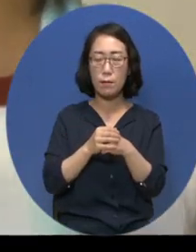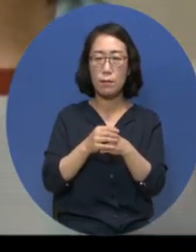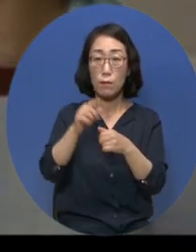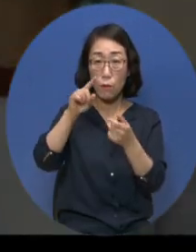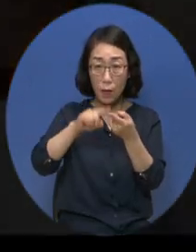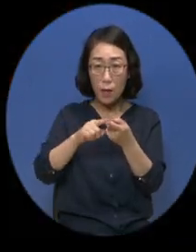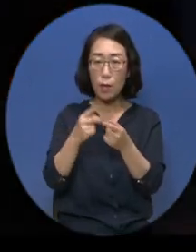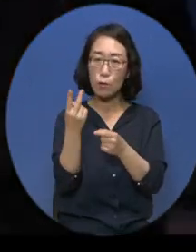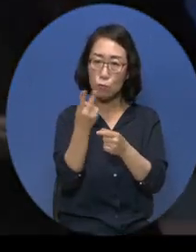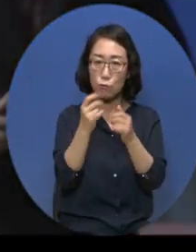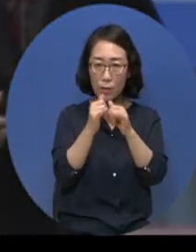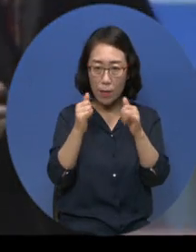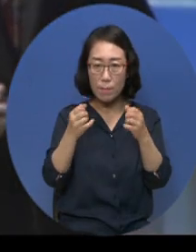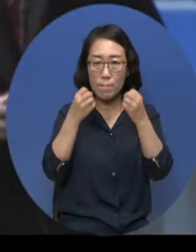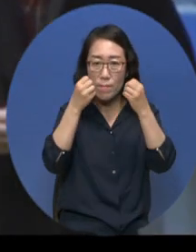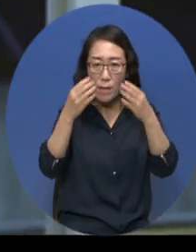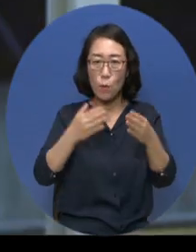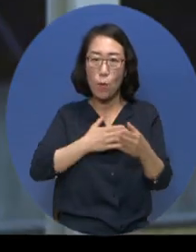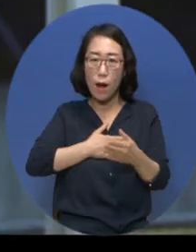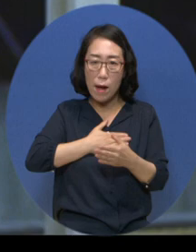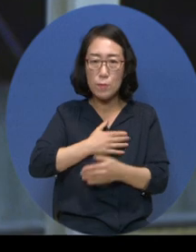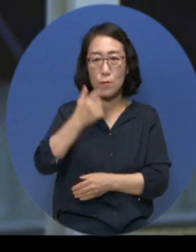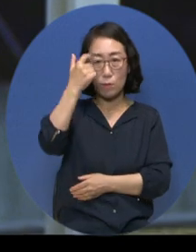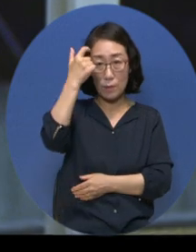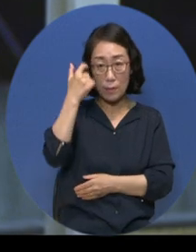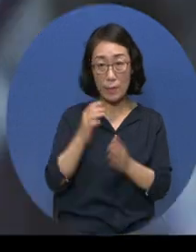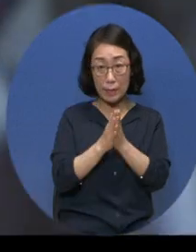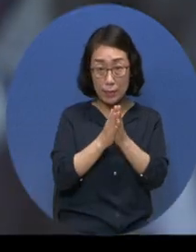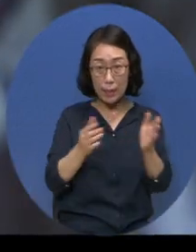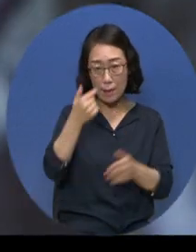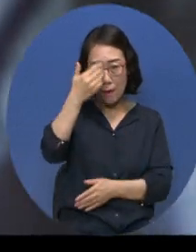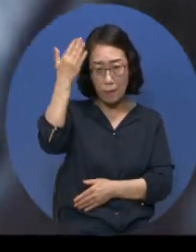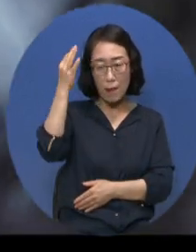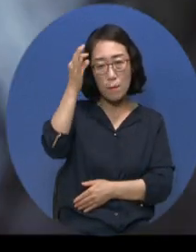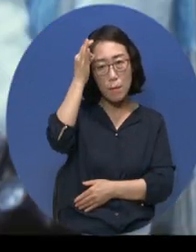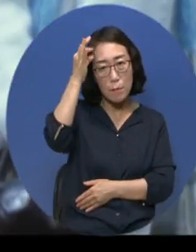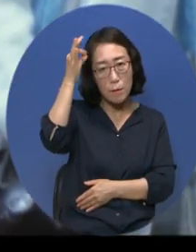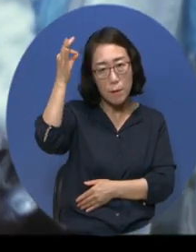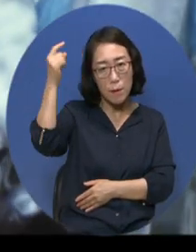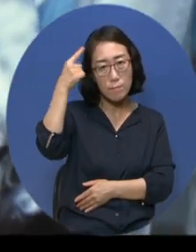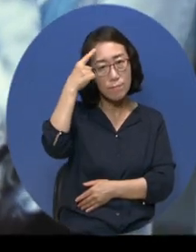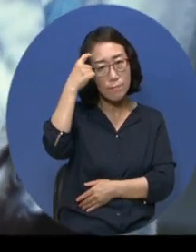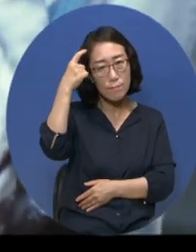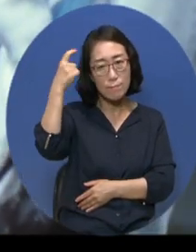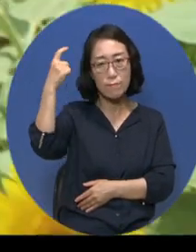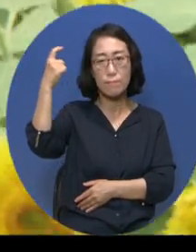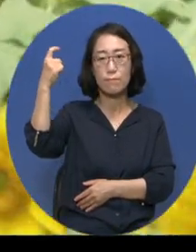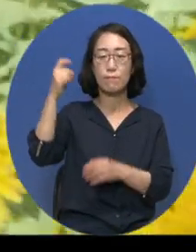그렇게 두 사람은 새로운 감정을 느끼며 옛 회상에 잠기게 되는데요.